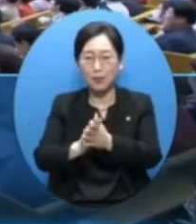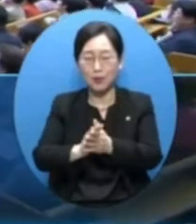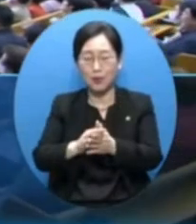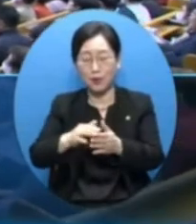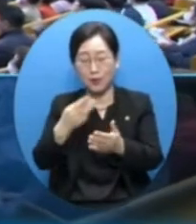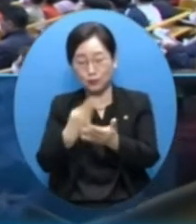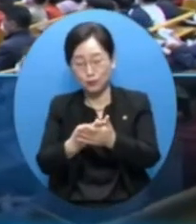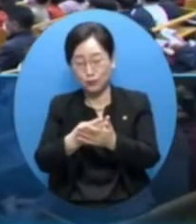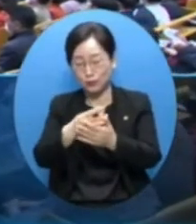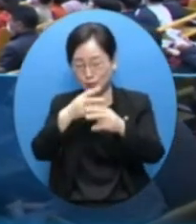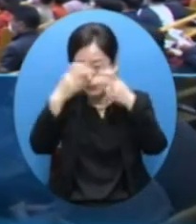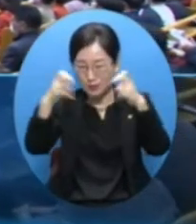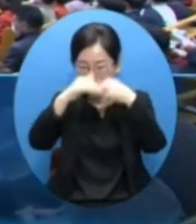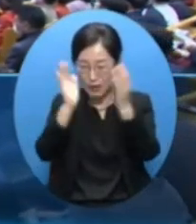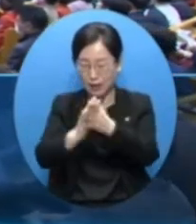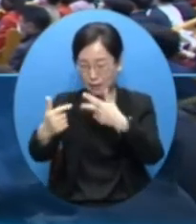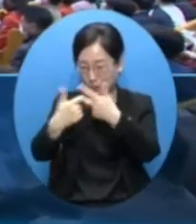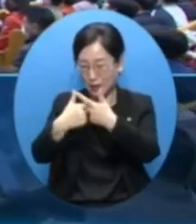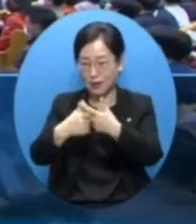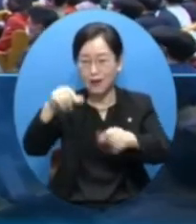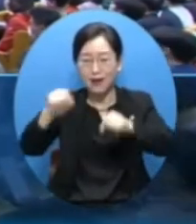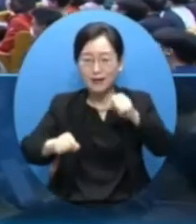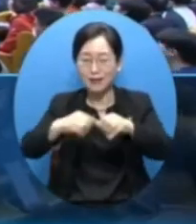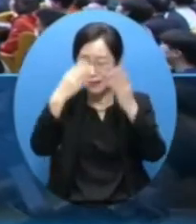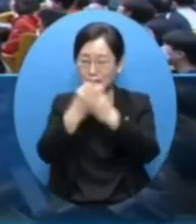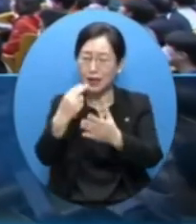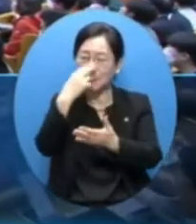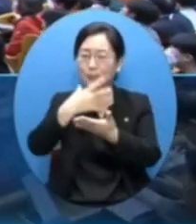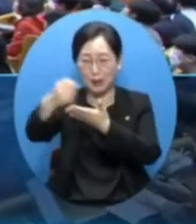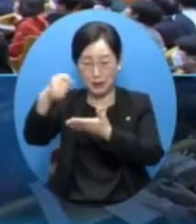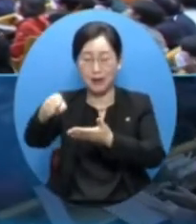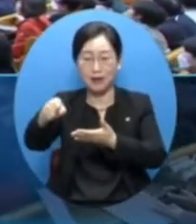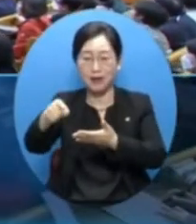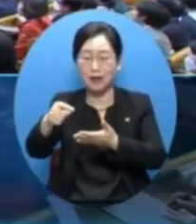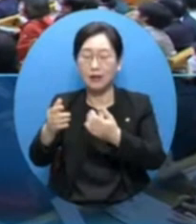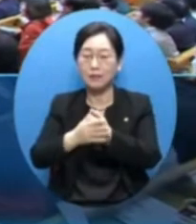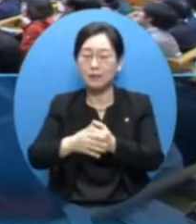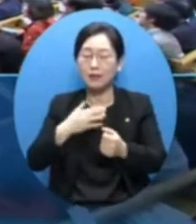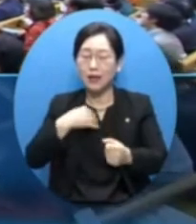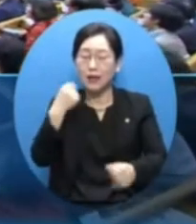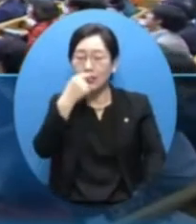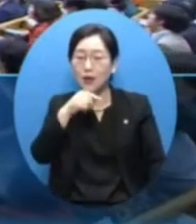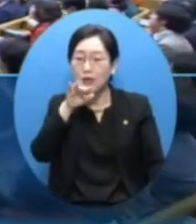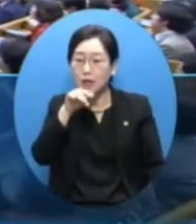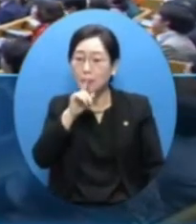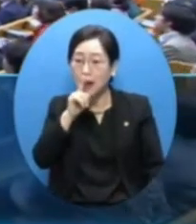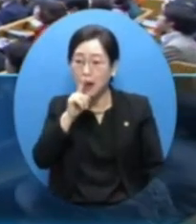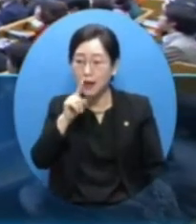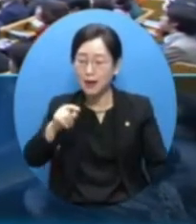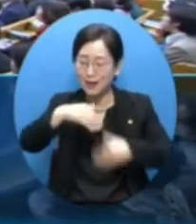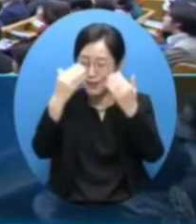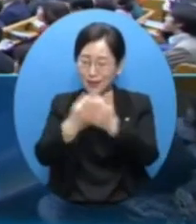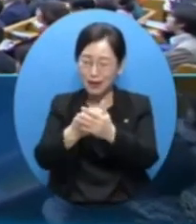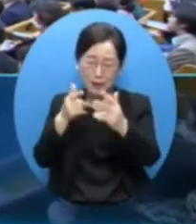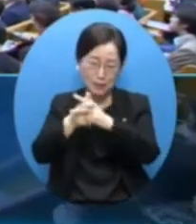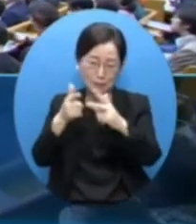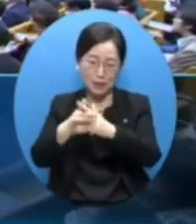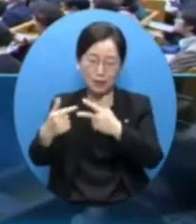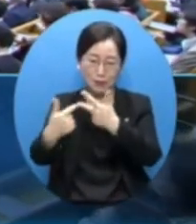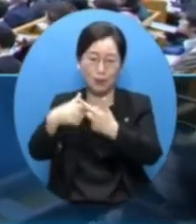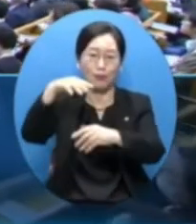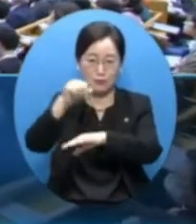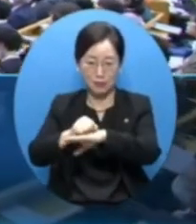것을 살펴보셨으므로 나의 모든 행위를 익히 아시오니 야훼여 내 혀의 말을 알지 못하시는 것이 하나도